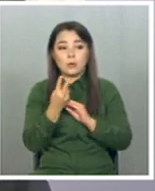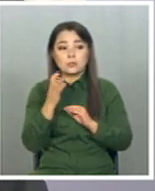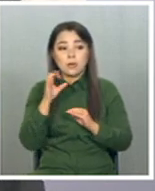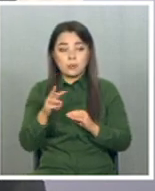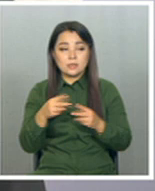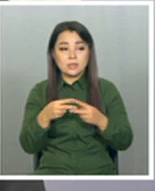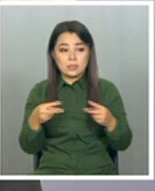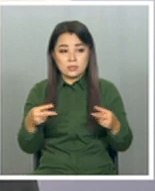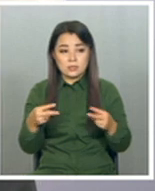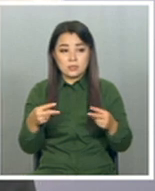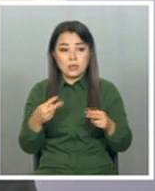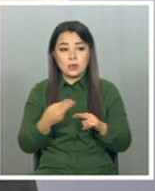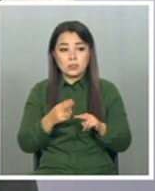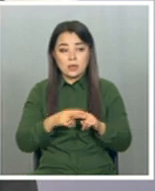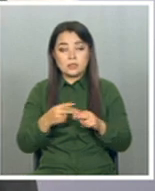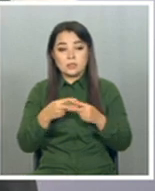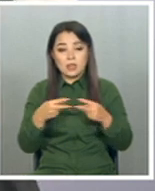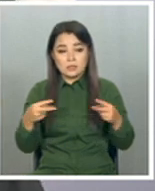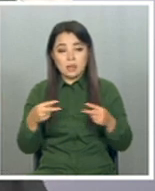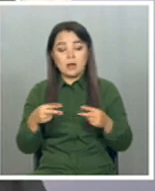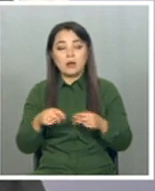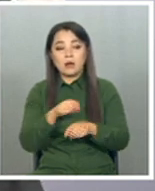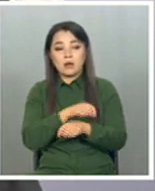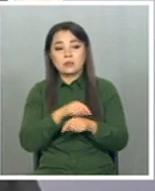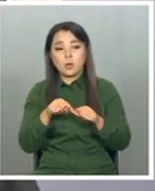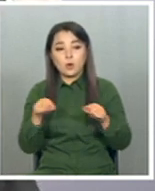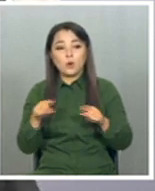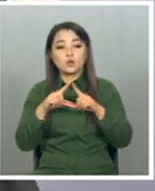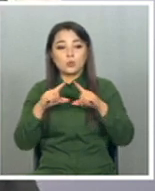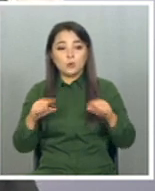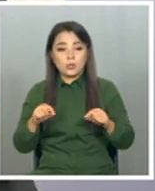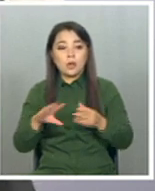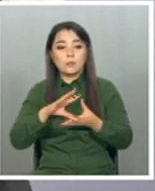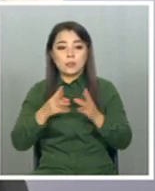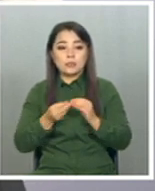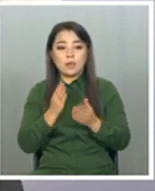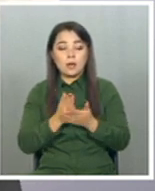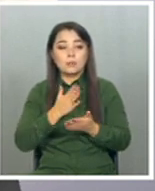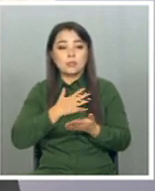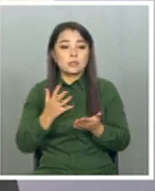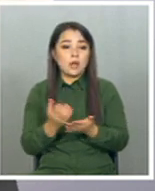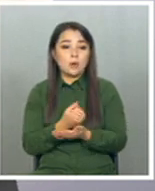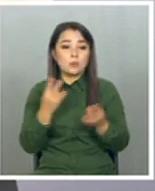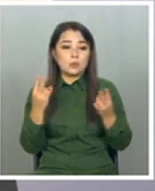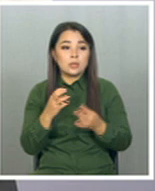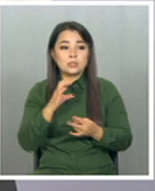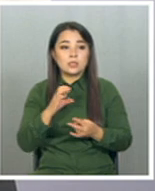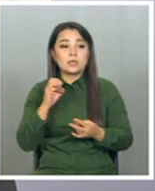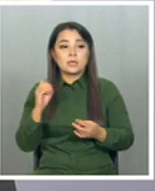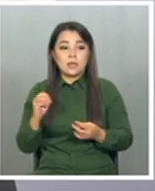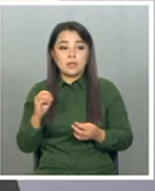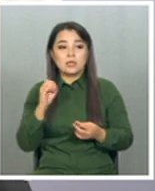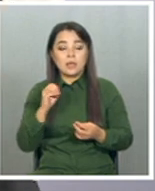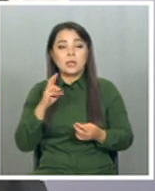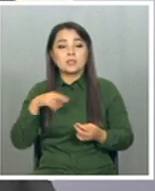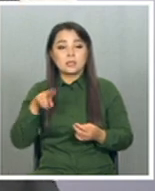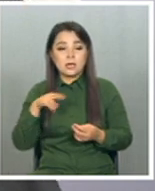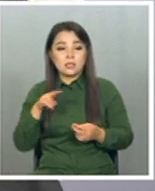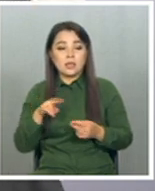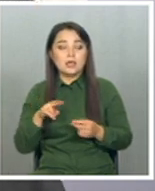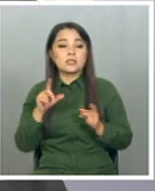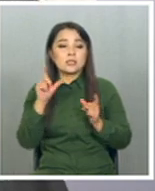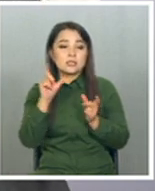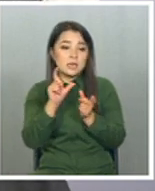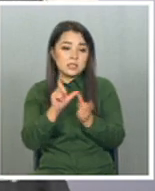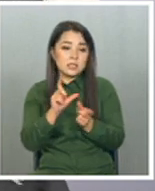сантиметрге тең, яғни мынау тең қабырғалы үшбұрыштың периметрі. Бізге табу керек С-Е, Е-Д